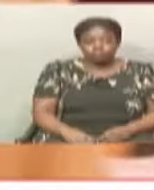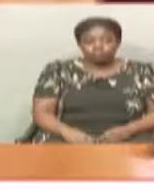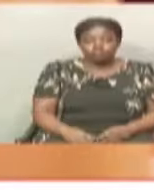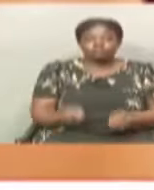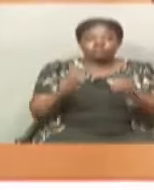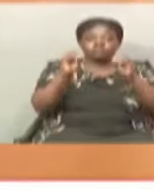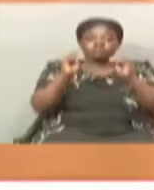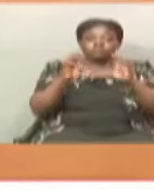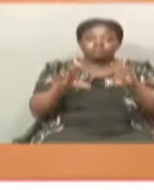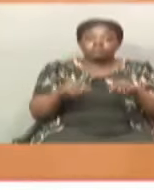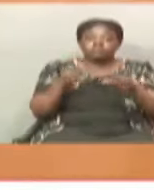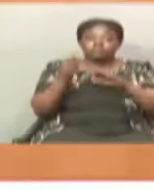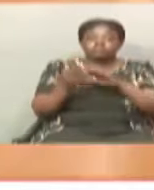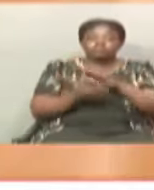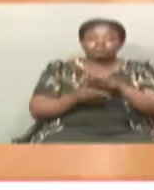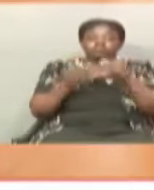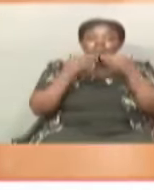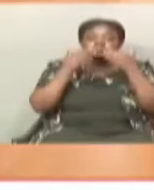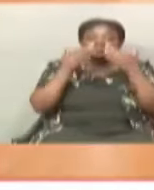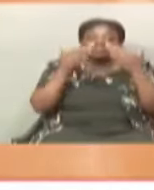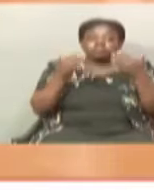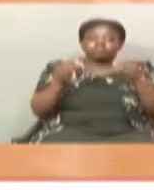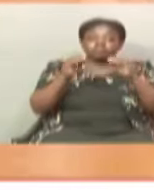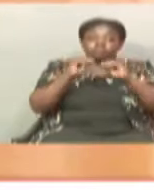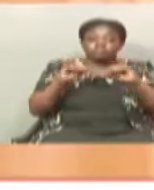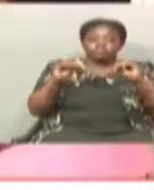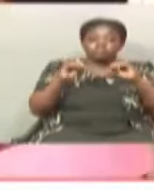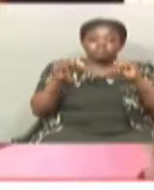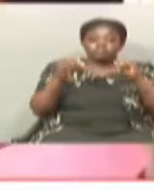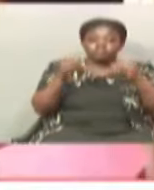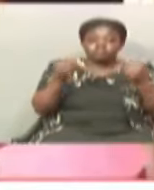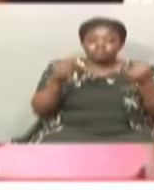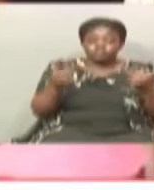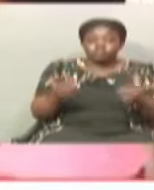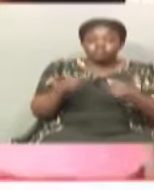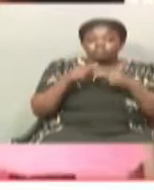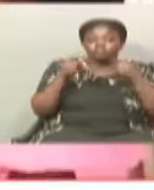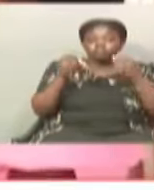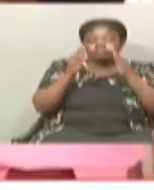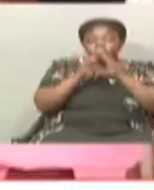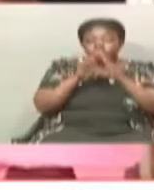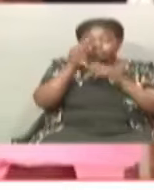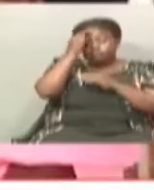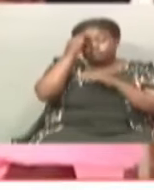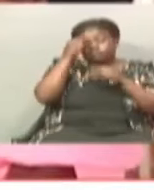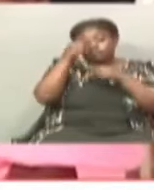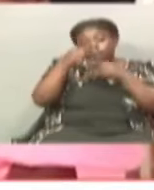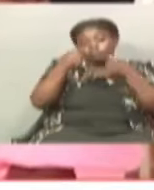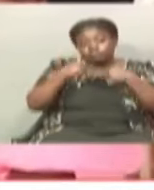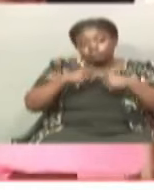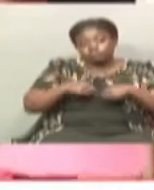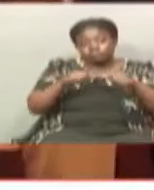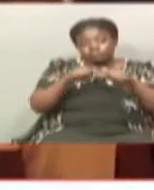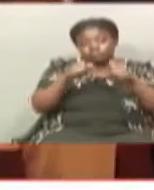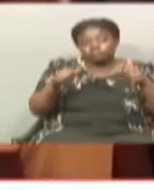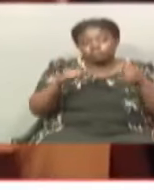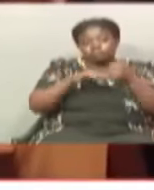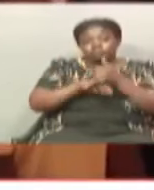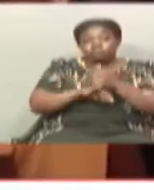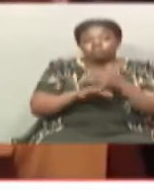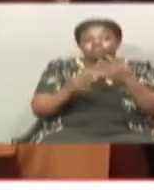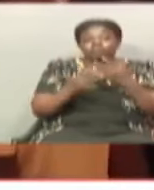n'abasomesa nabo babeererwa amabaasa olw'okubebaza okusomesa abaana. Ba Father asabidde abayizi baana okwongera okusoma obulungi mu siniya gye